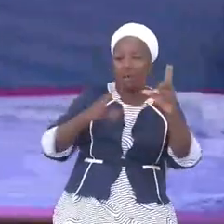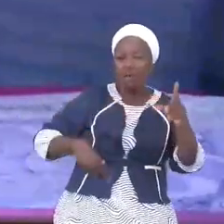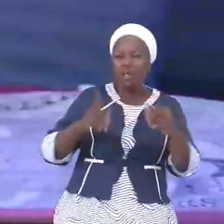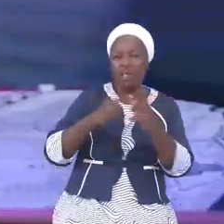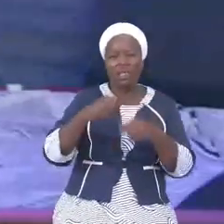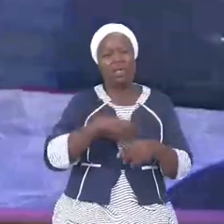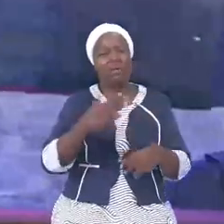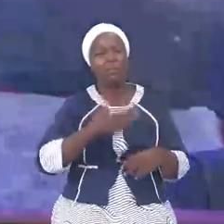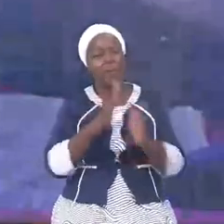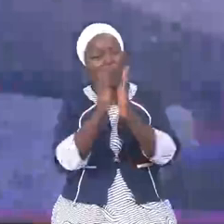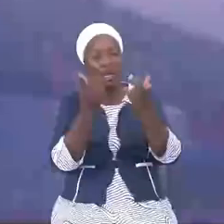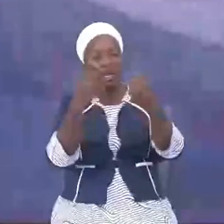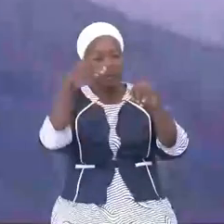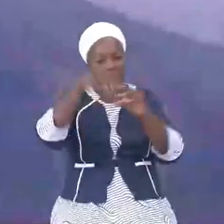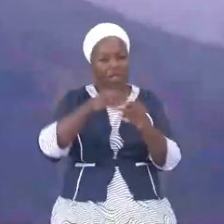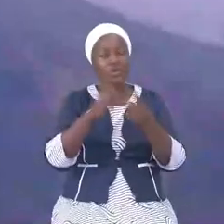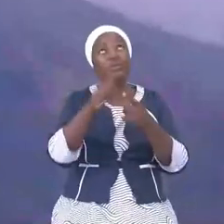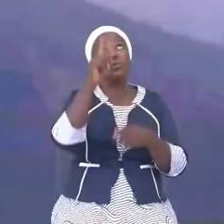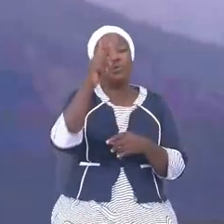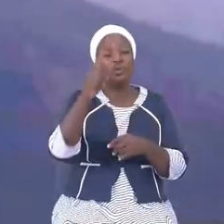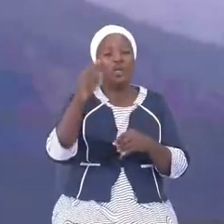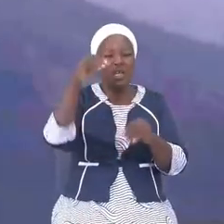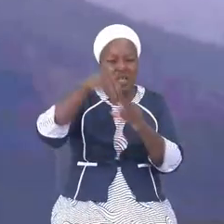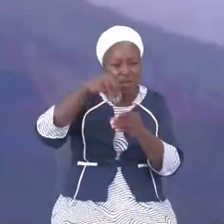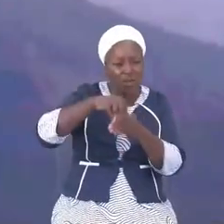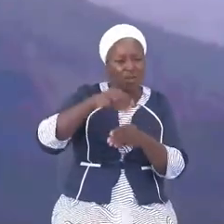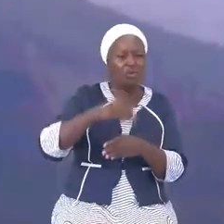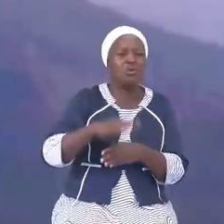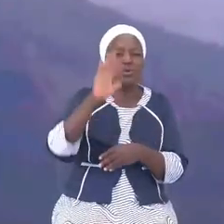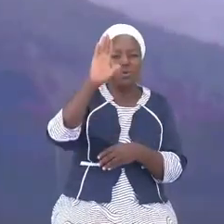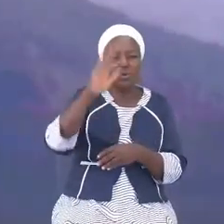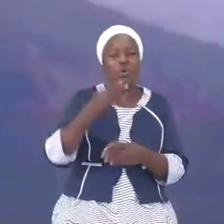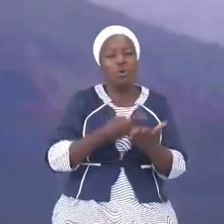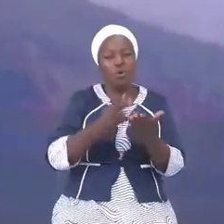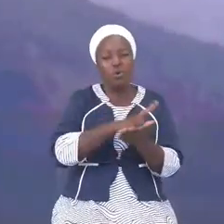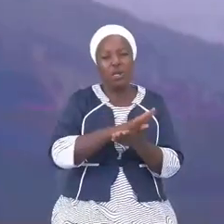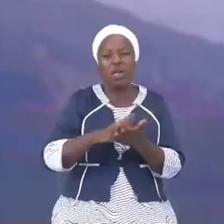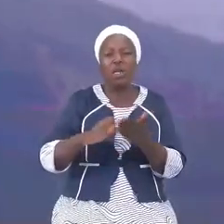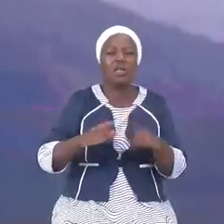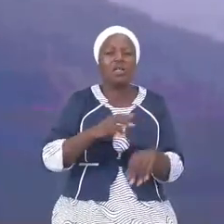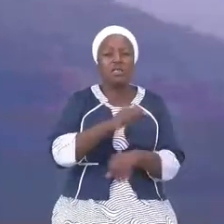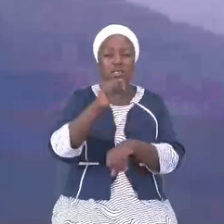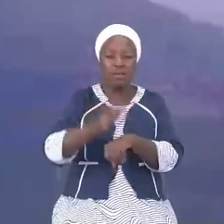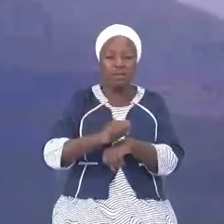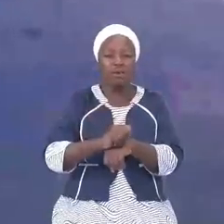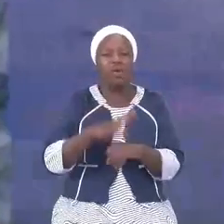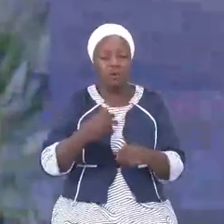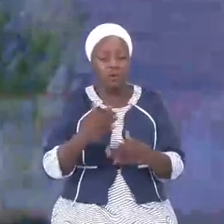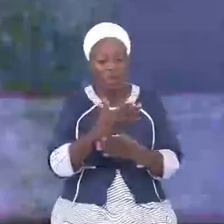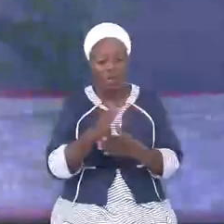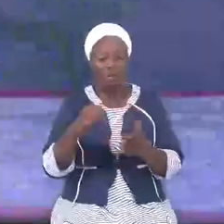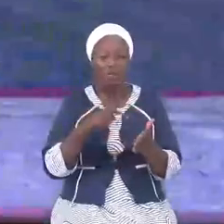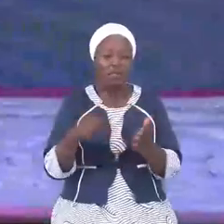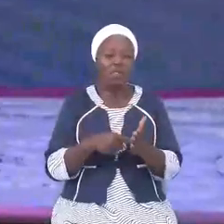jusqu'à toi, dans ton saint temple. Cette partie en trois